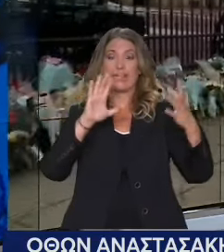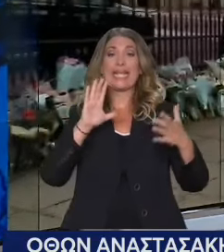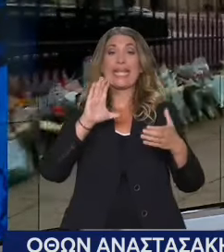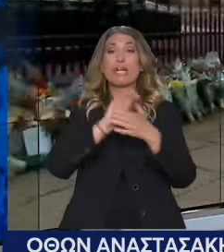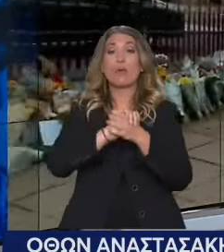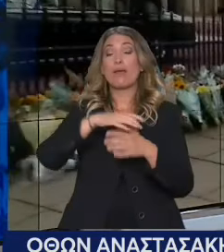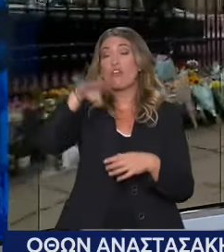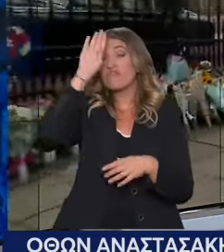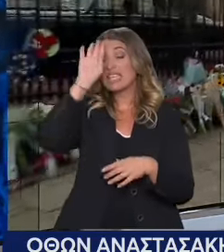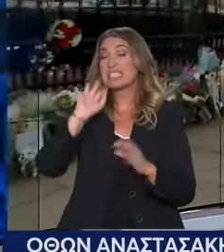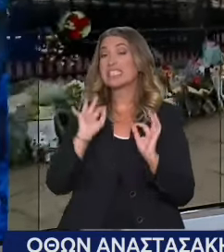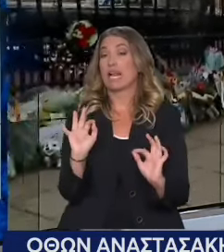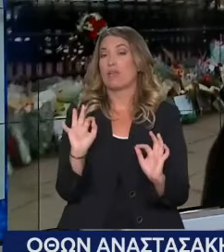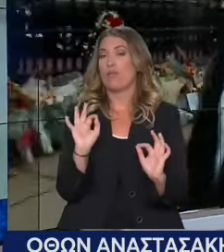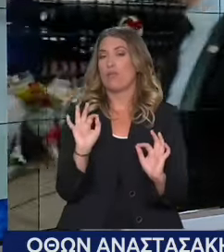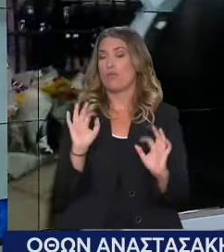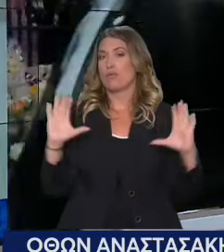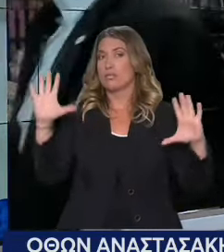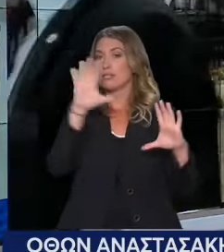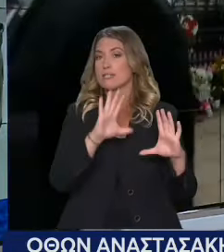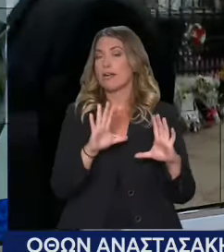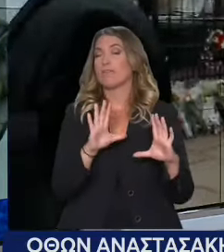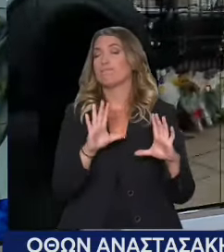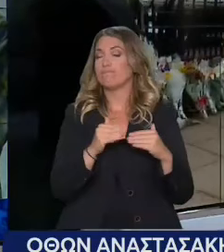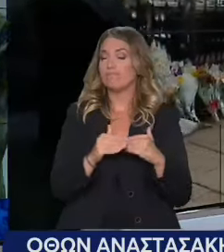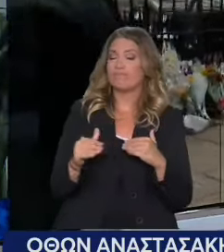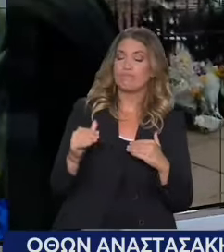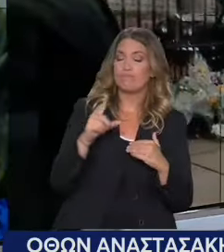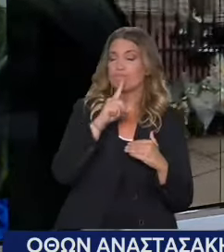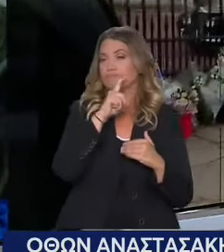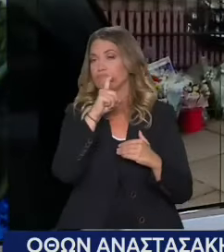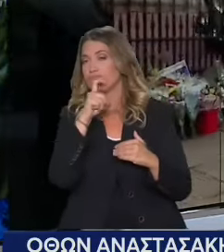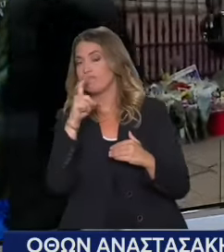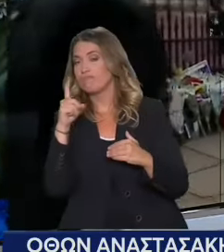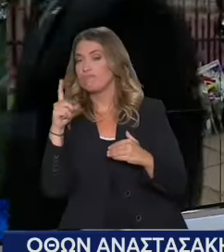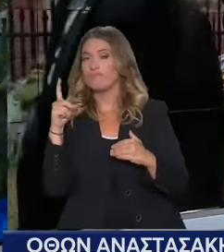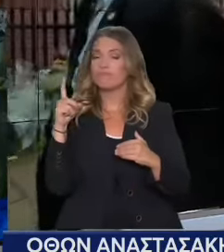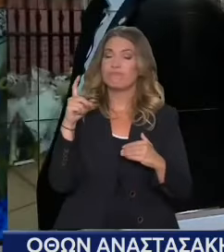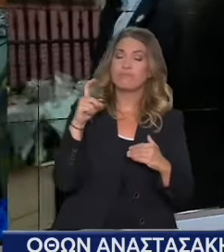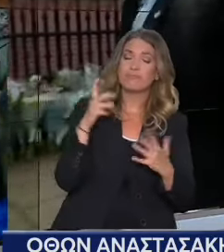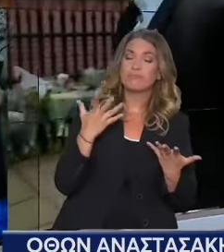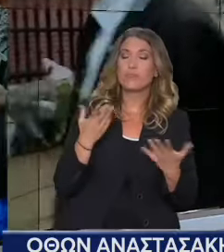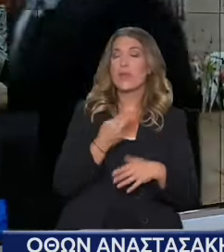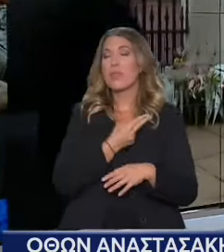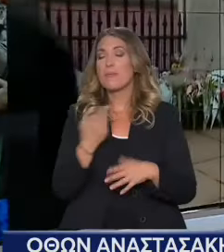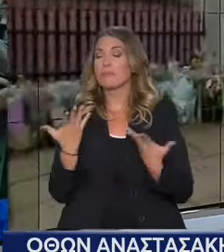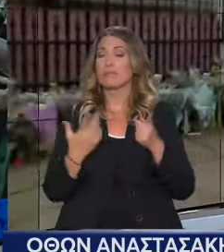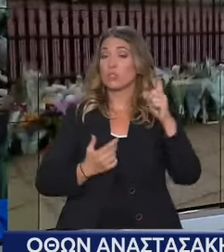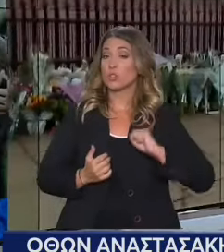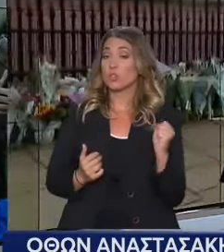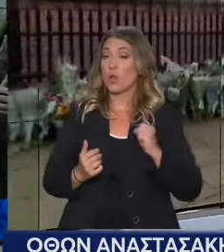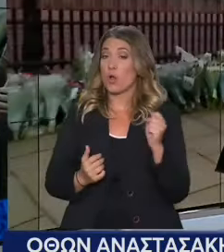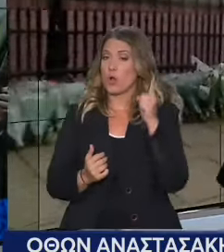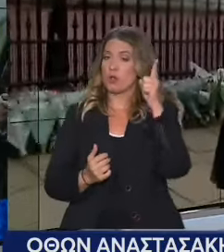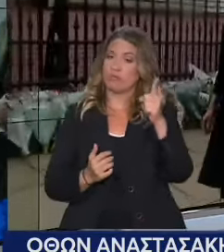Ναι, είναι ένα πράγμα το οποίο θα είναι πολύ δύσκολο, δεδομένου ότι η Σκωτία έχει ήδη